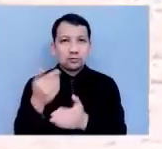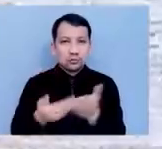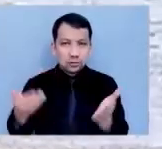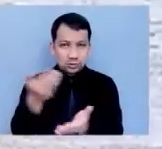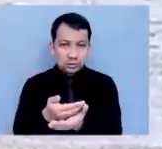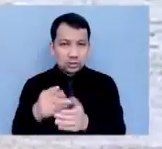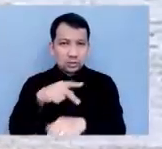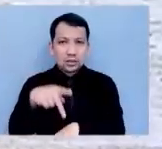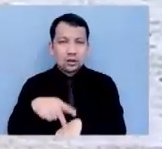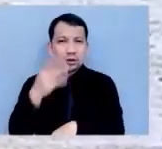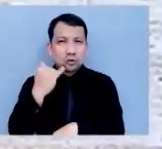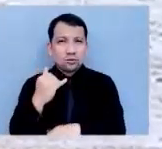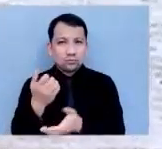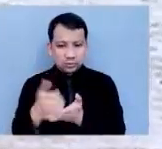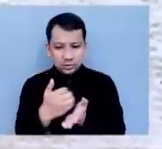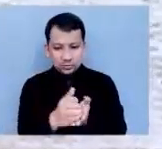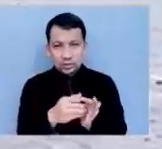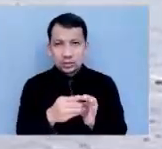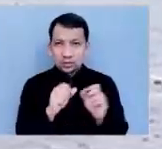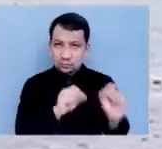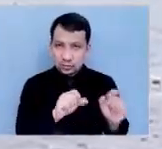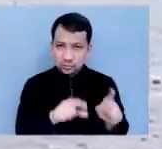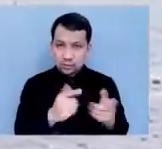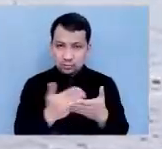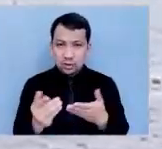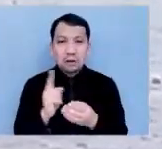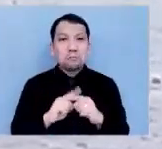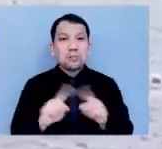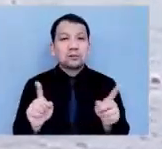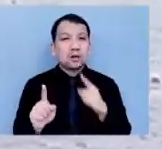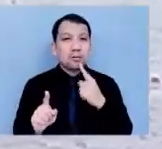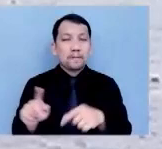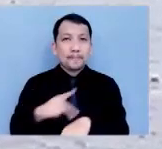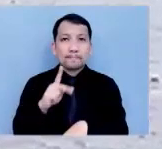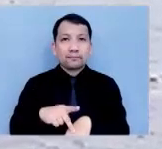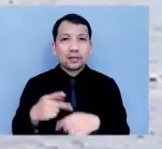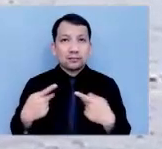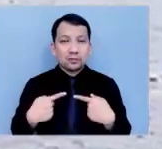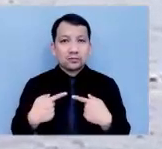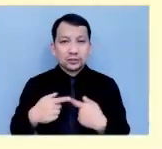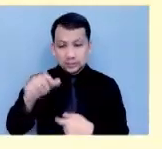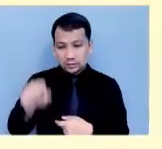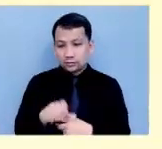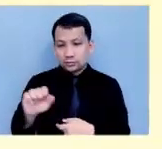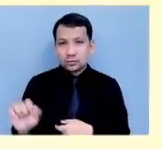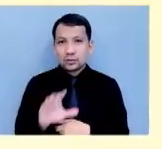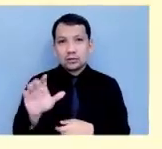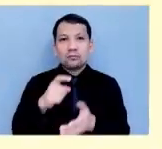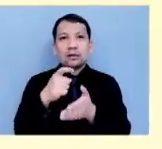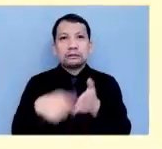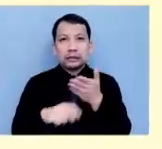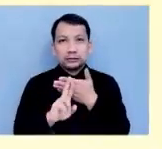sa Pilipinas at gumagasto sa pagsha-shopping. Katunayan, Pilipinas na nga lang ang bansa sa Southeast Asia na walang tax refund